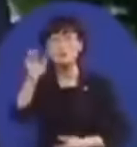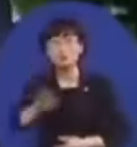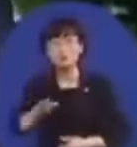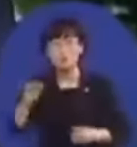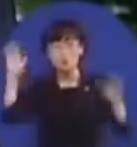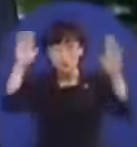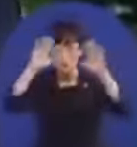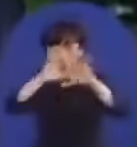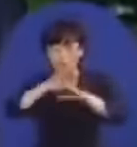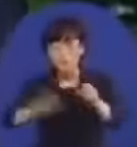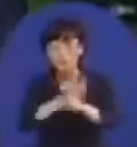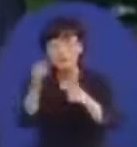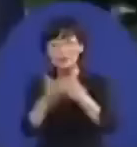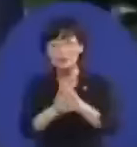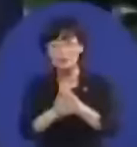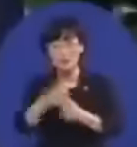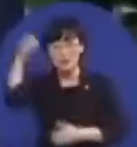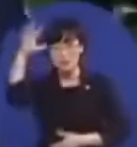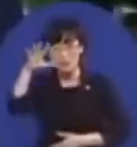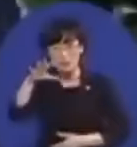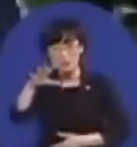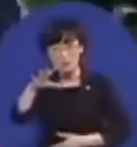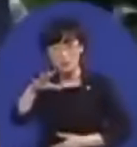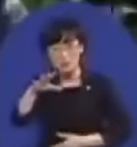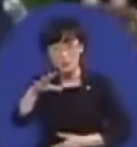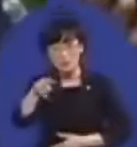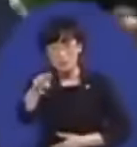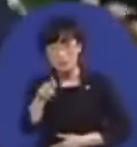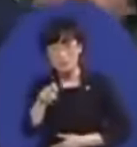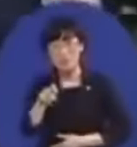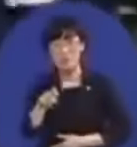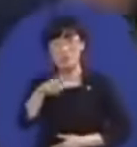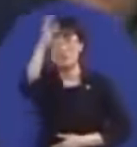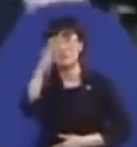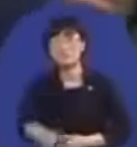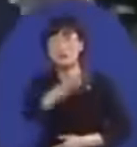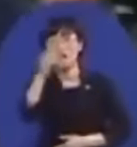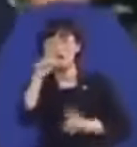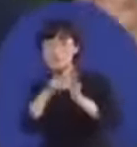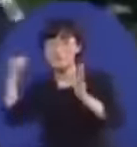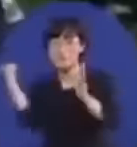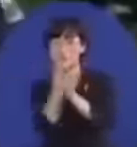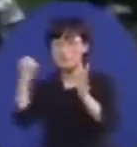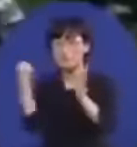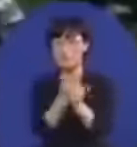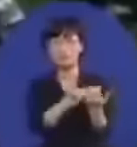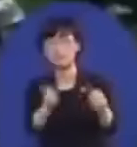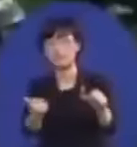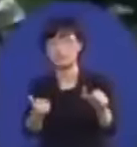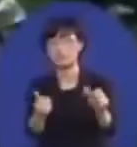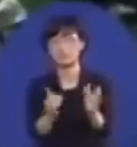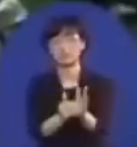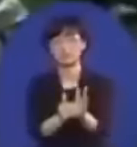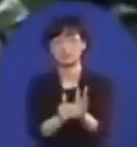어두움을 사랑하기 때문에 빛을 미워하고 빛을 십자가에 못 박아서 죽여버려